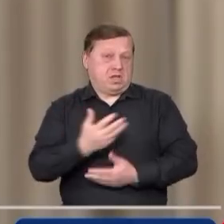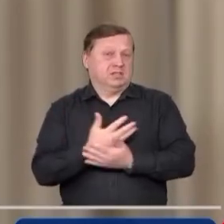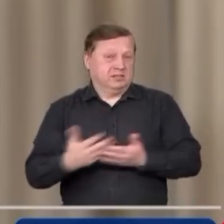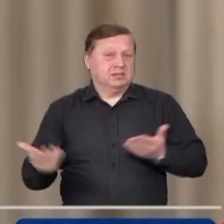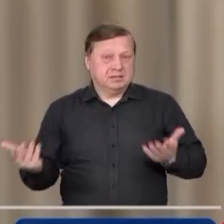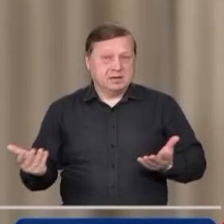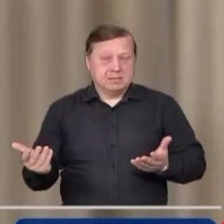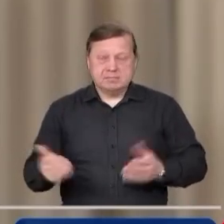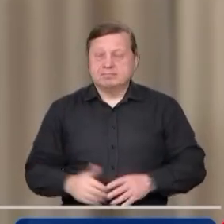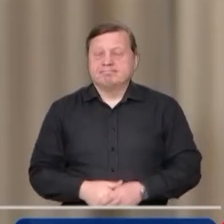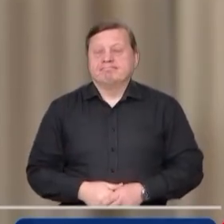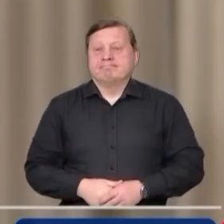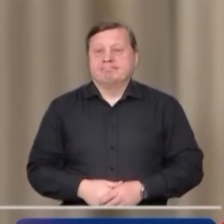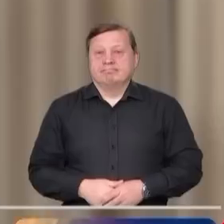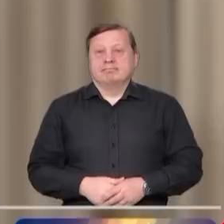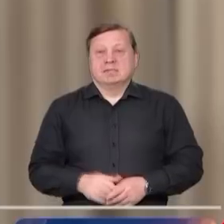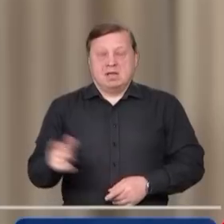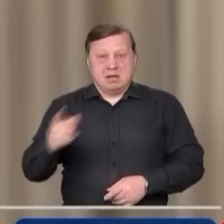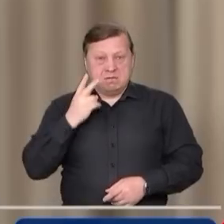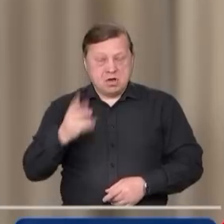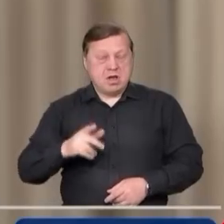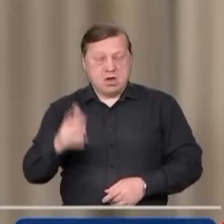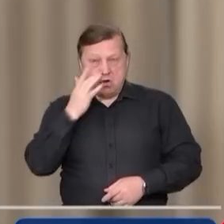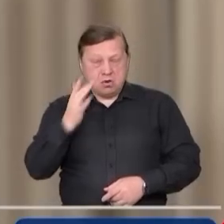W miarę jak rośnie poziom okrucieństwa